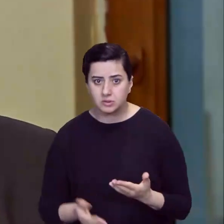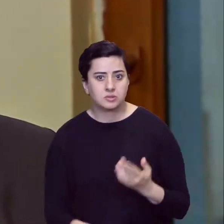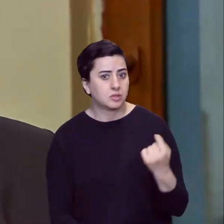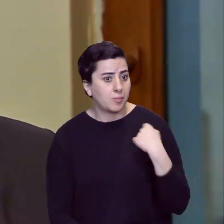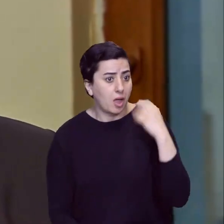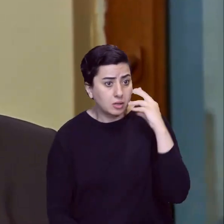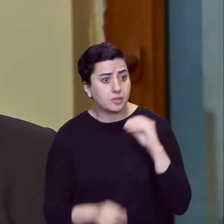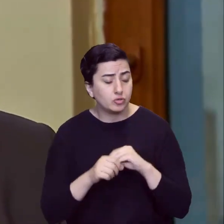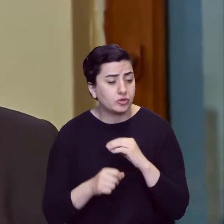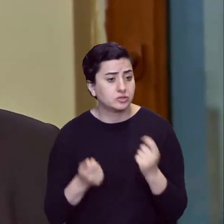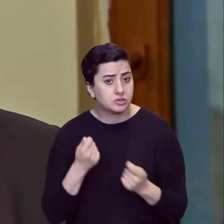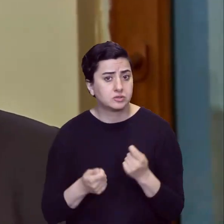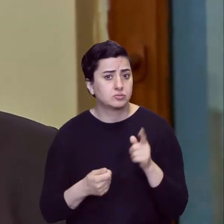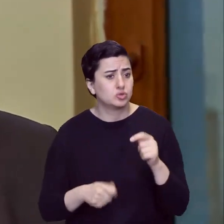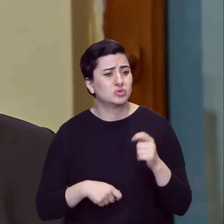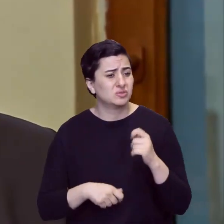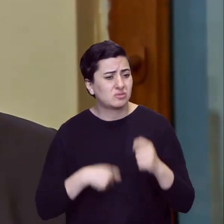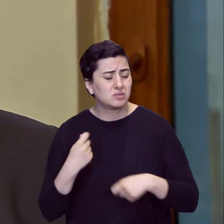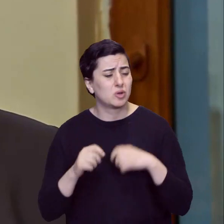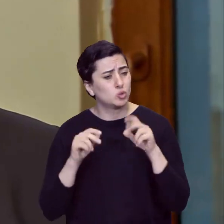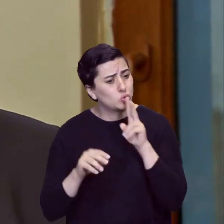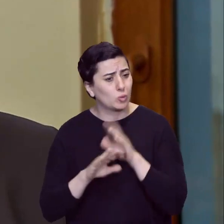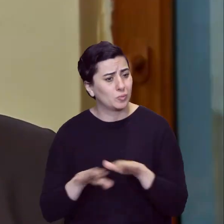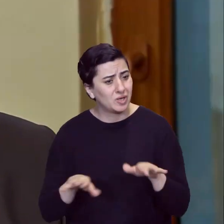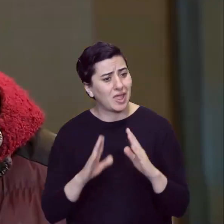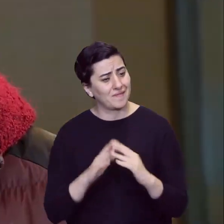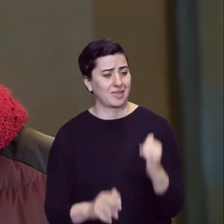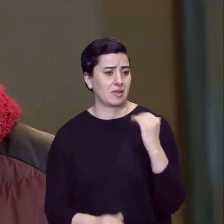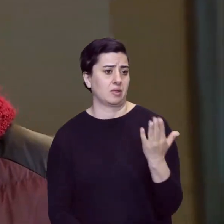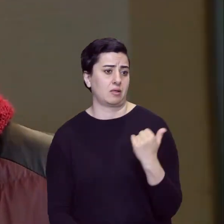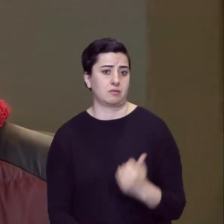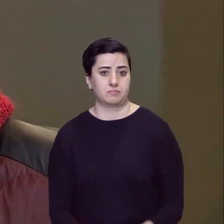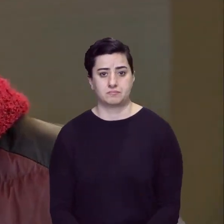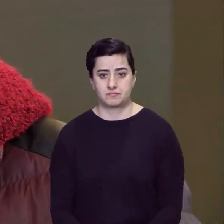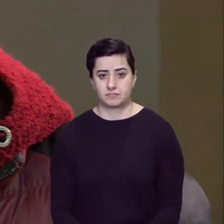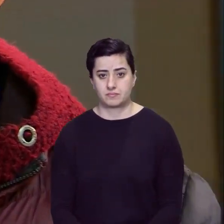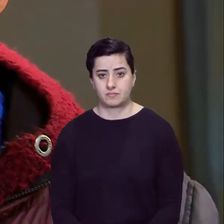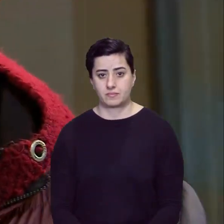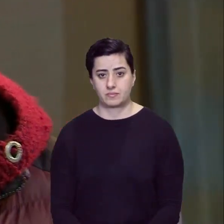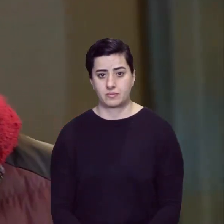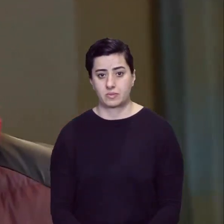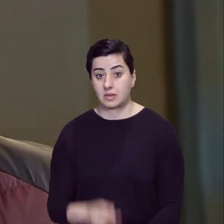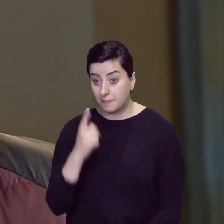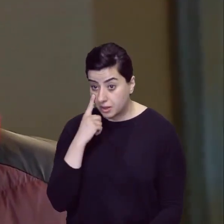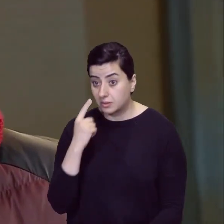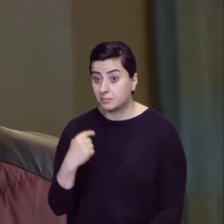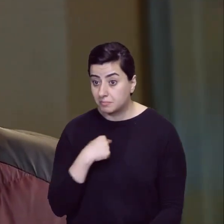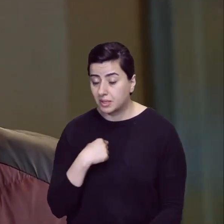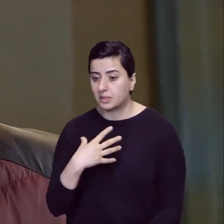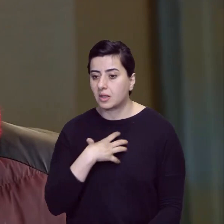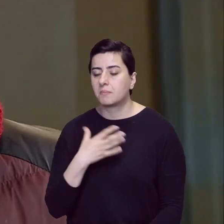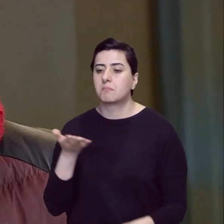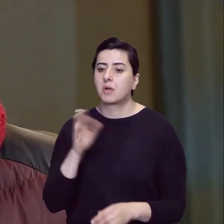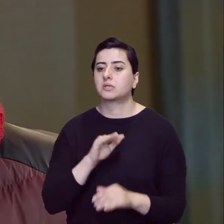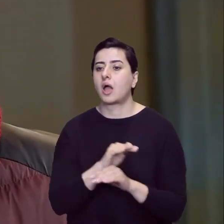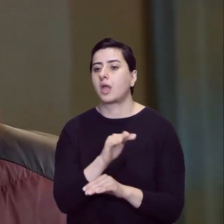anlamaya çalış. Ve artık bu saçmalığa son ver. Evine dön. Bak, ben kendime yeni